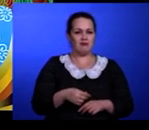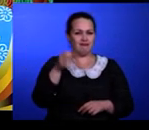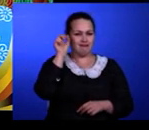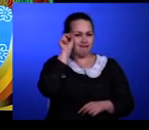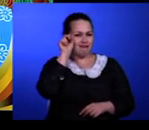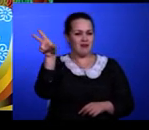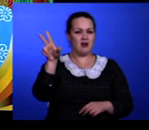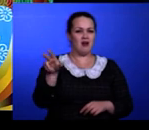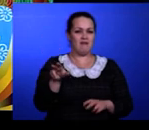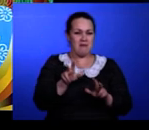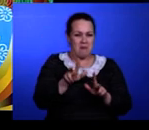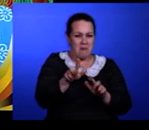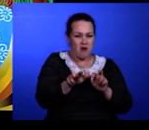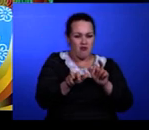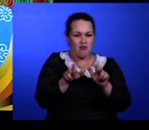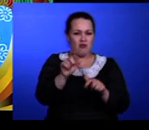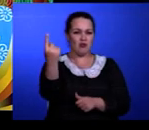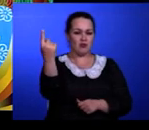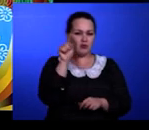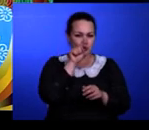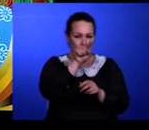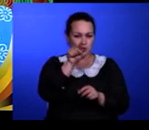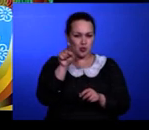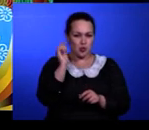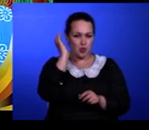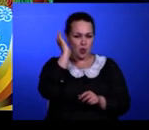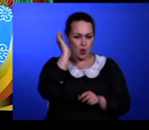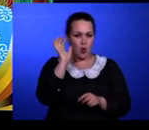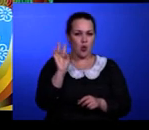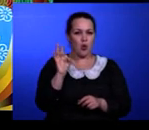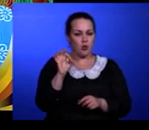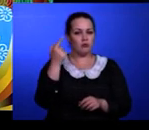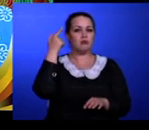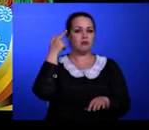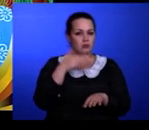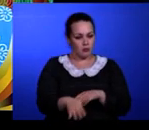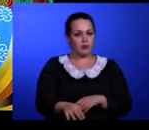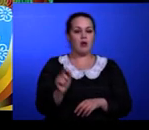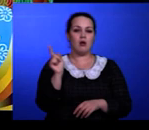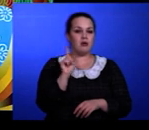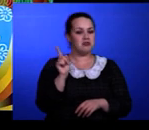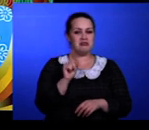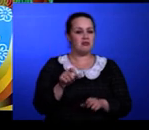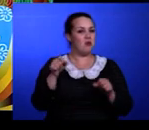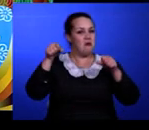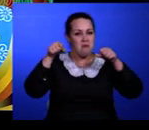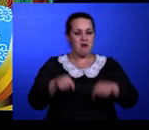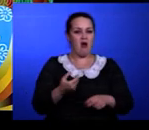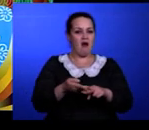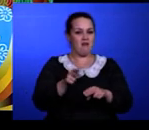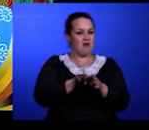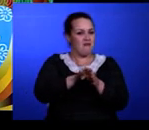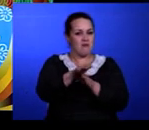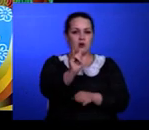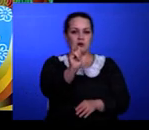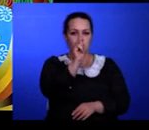как микробы черные точки но он понимал что они имеют право это сделать